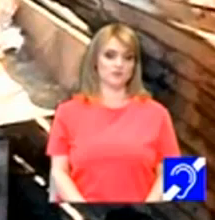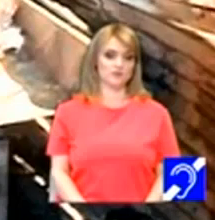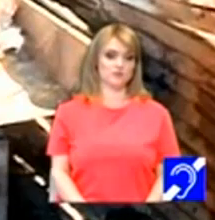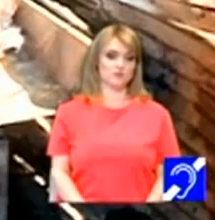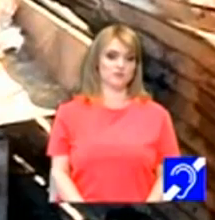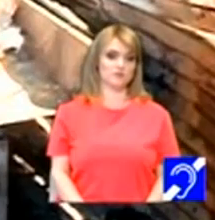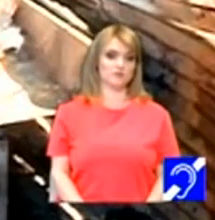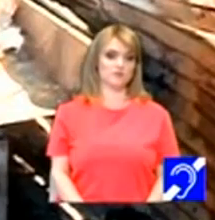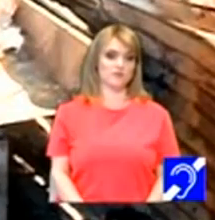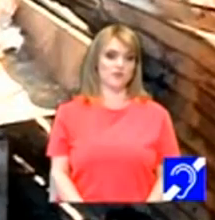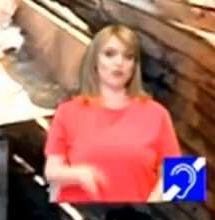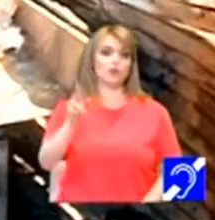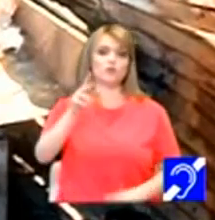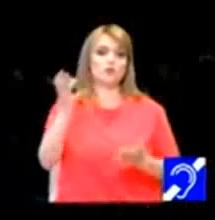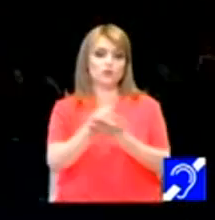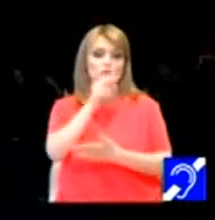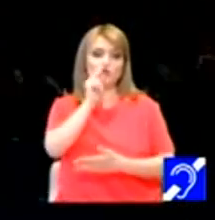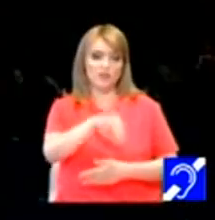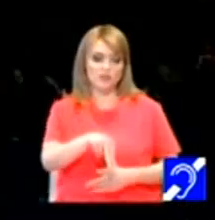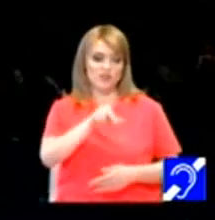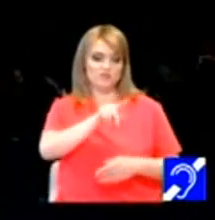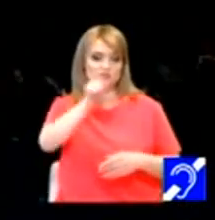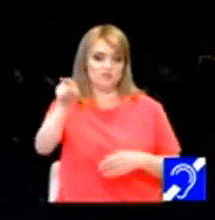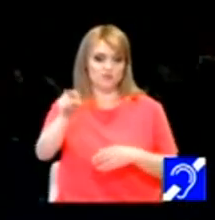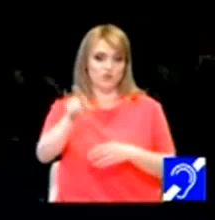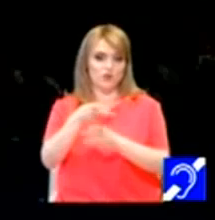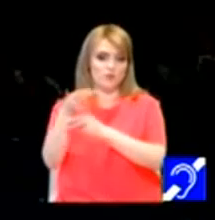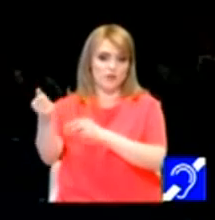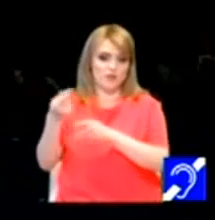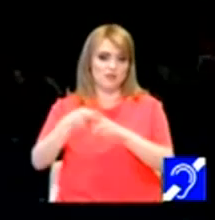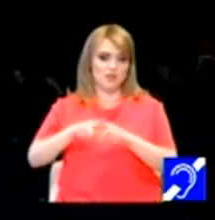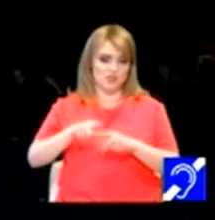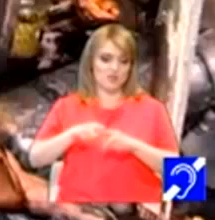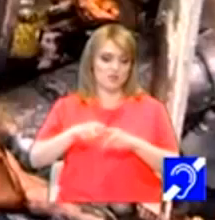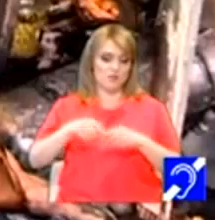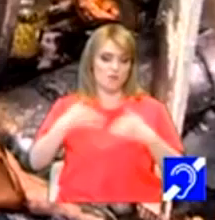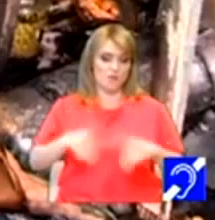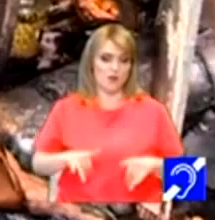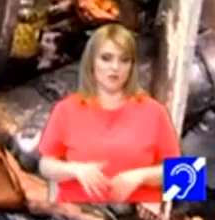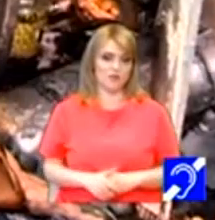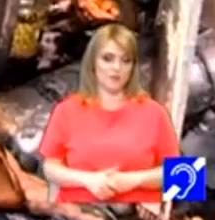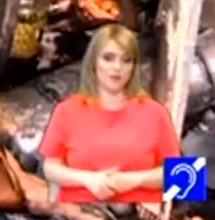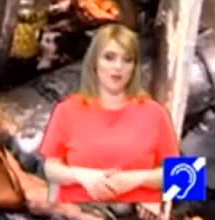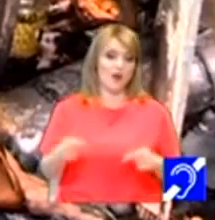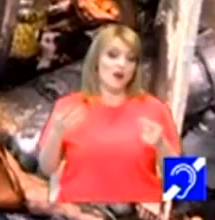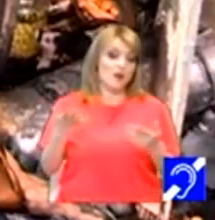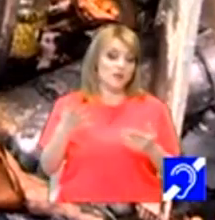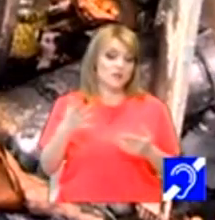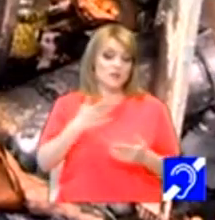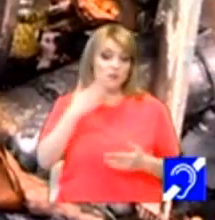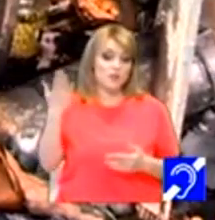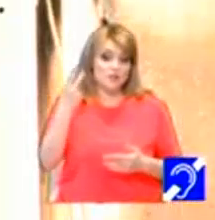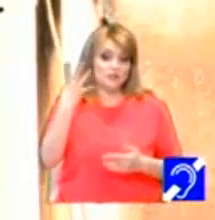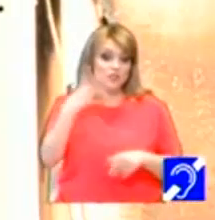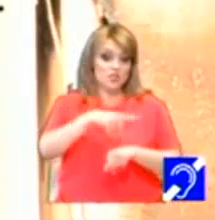de acest incendiu. Cauzele incendiului urmează a fi stabilite de experții laboratorului experimental antiincendiar. Potrivit IGSU, în